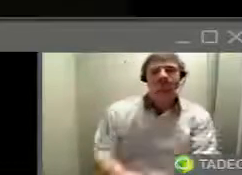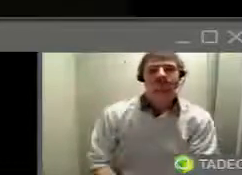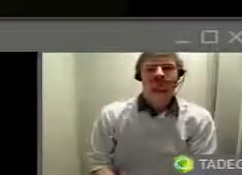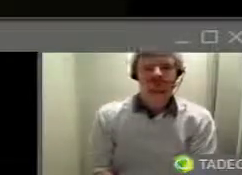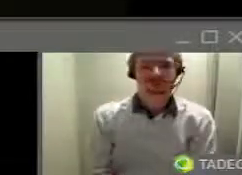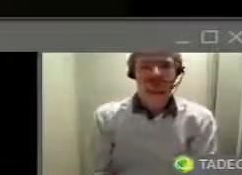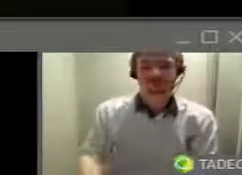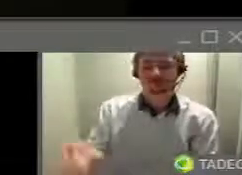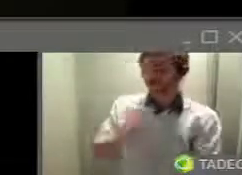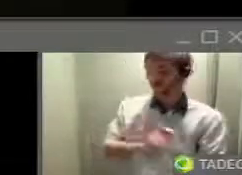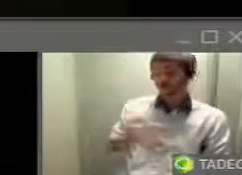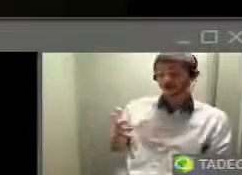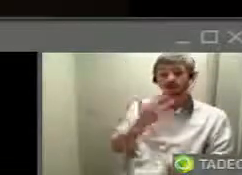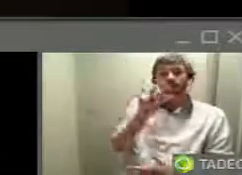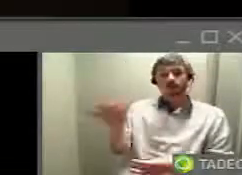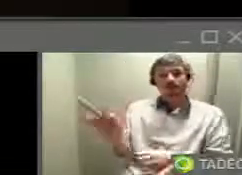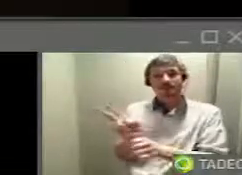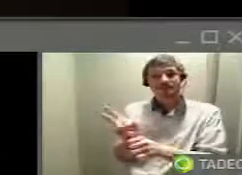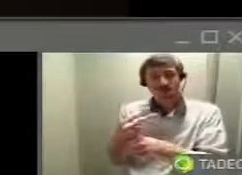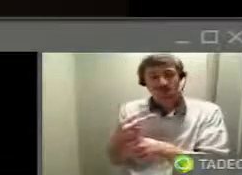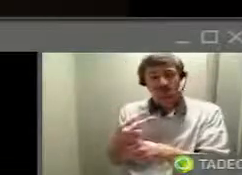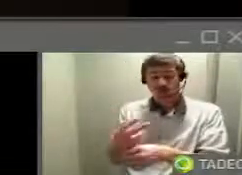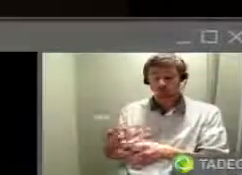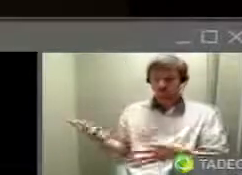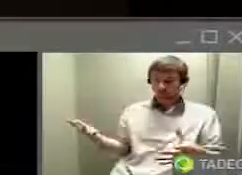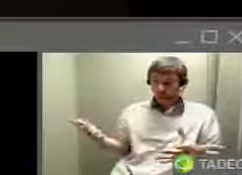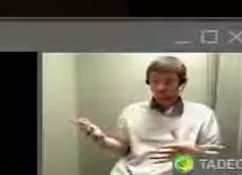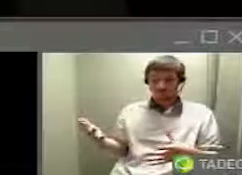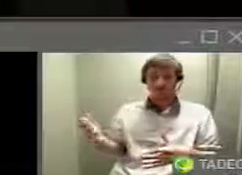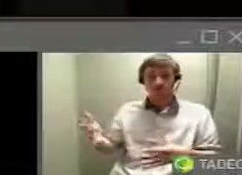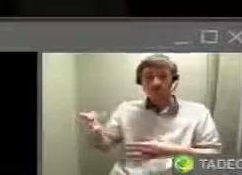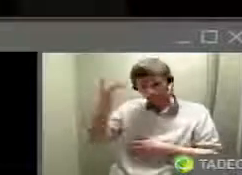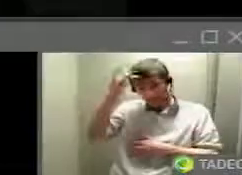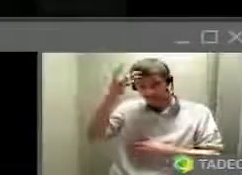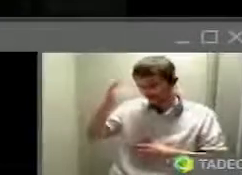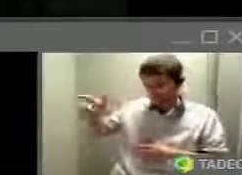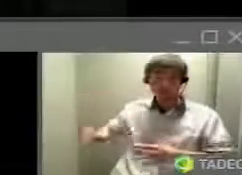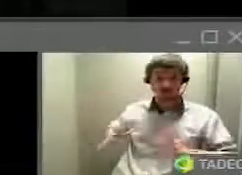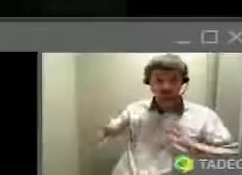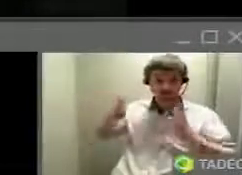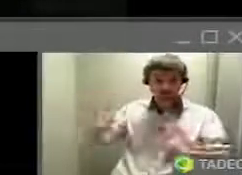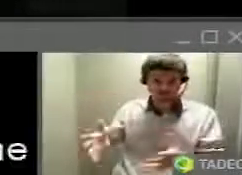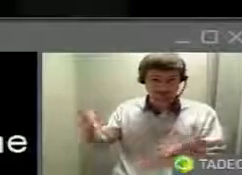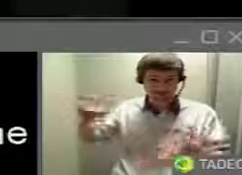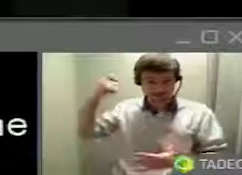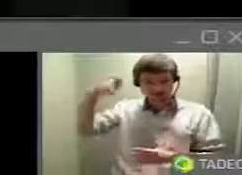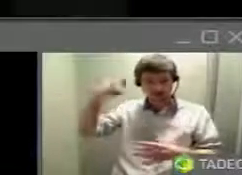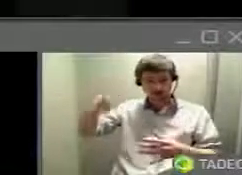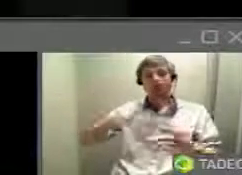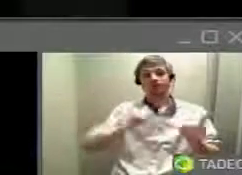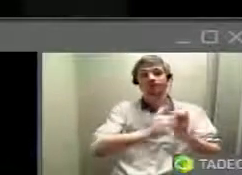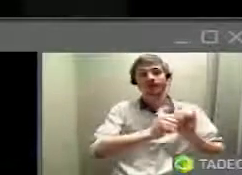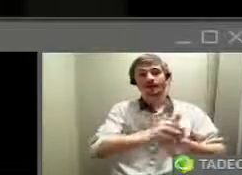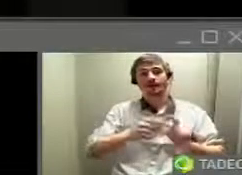La délégation française a été conduite par un homme engagé depuis toujours, président de la Fédération française handisport et délégué auprès du Comité